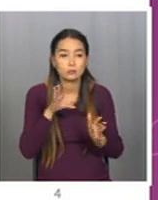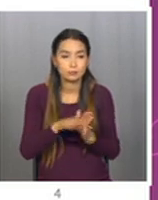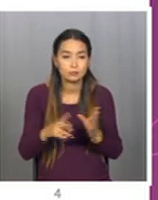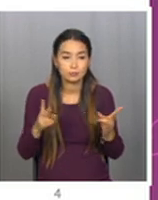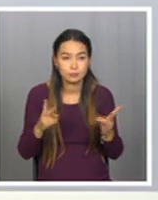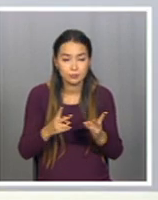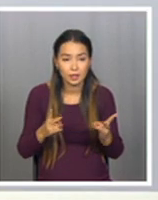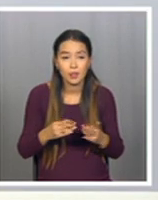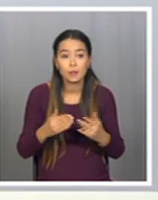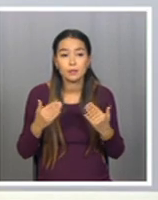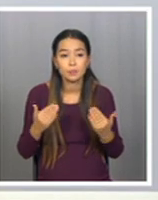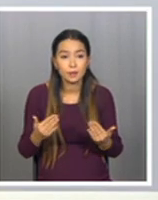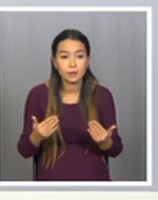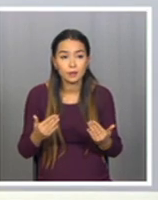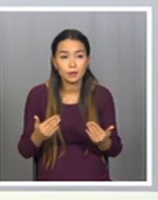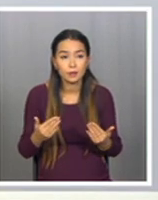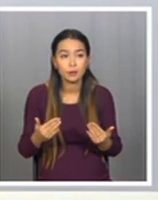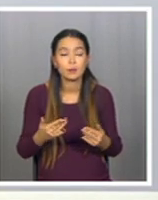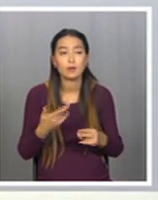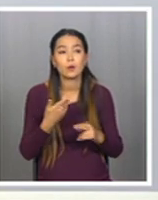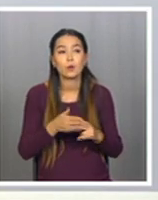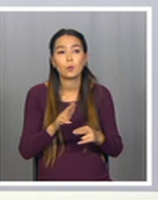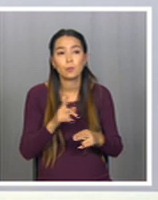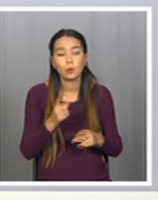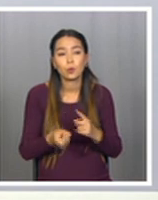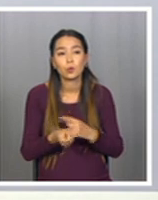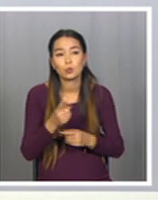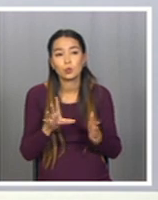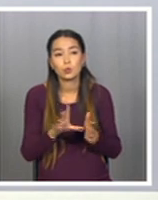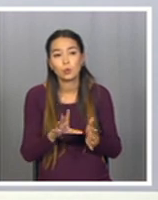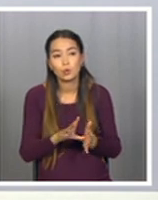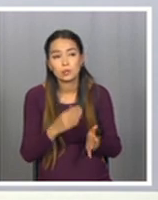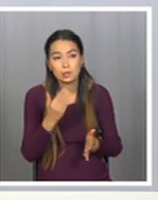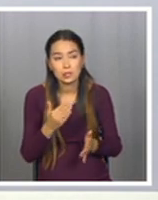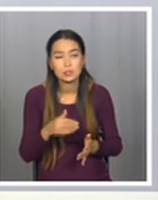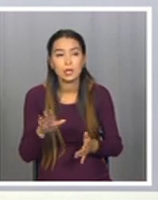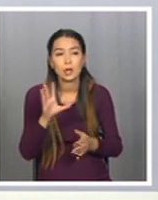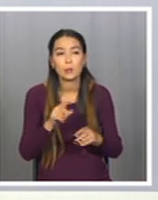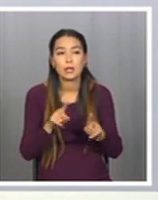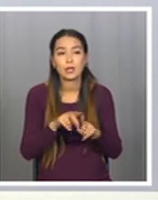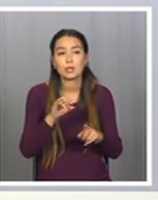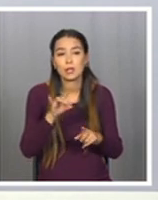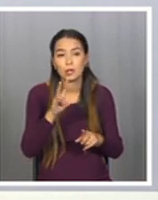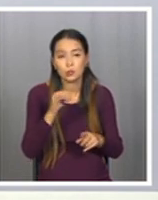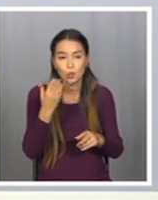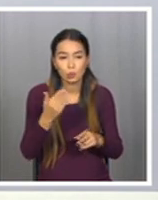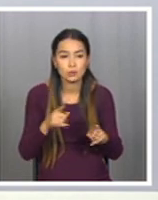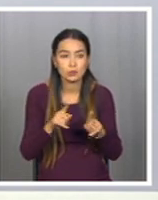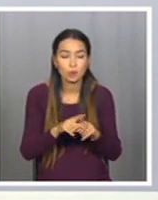Демек, тізбекте пайда болатын тоқ күші кернеу секілді уақытқа тәуелді